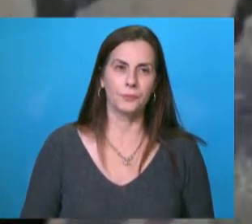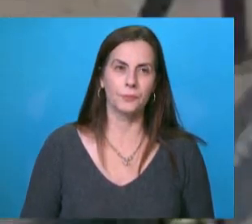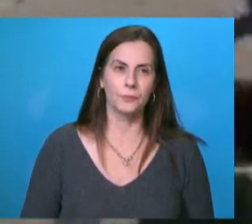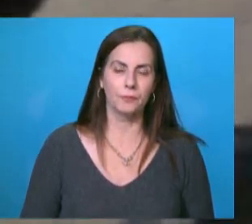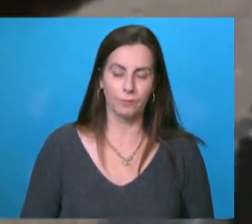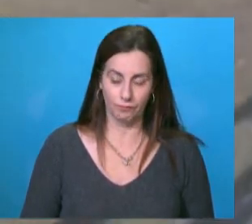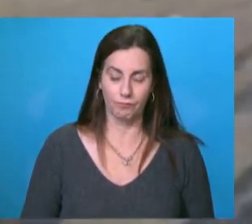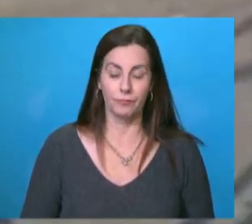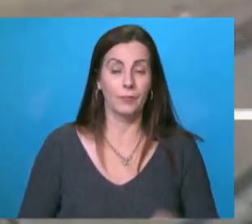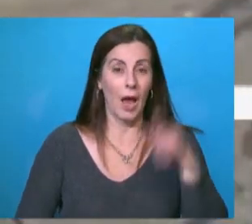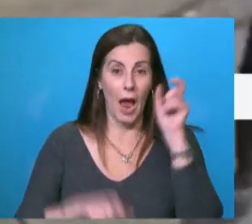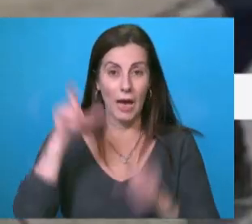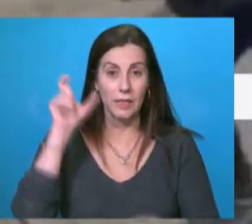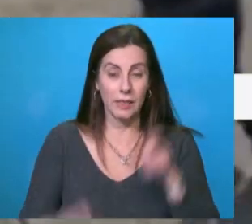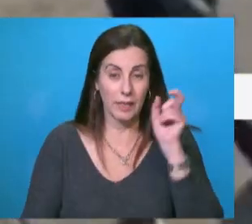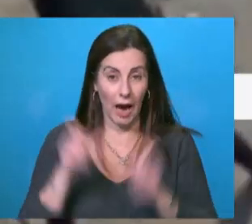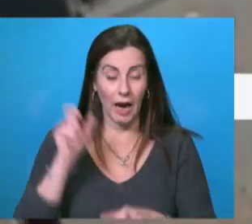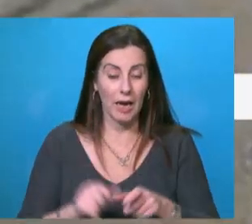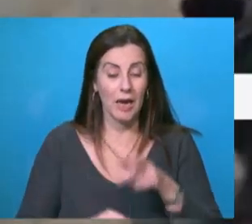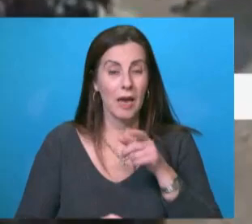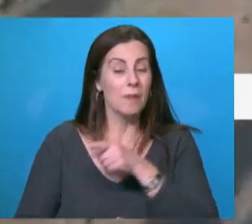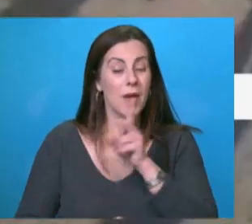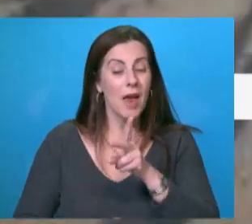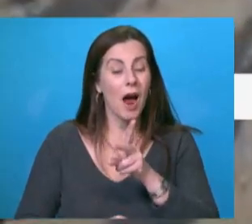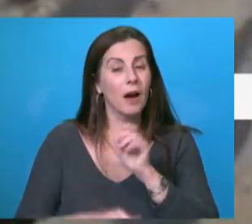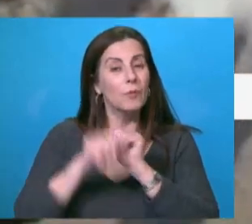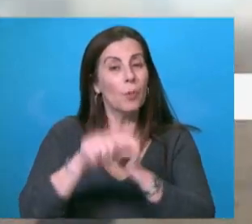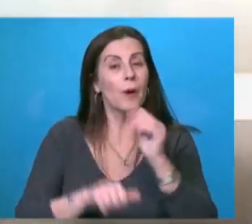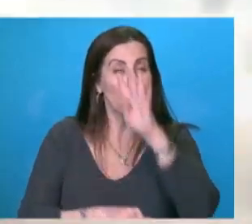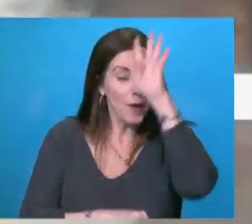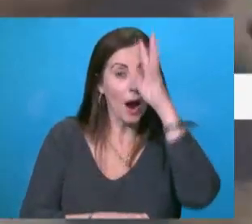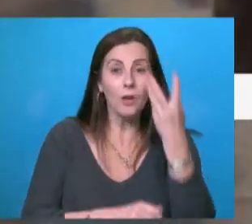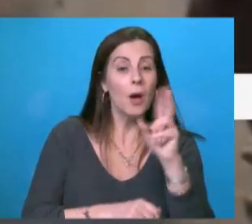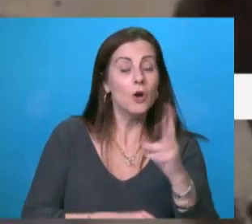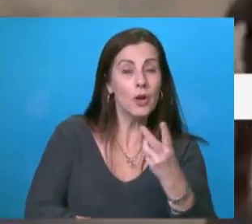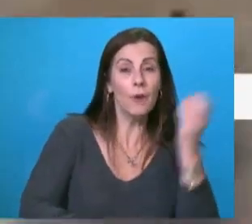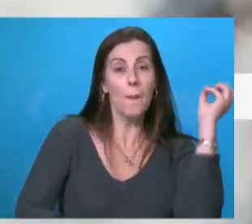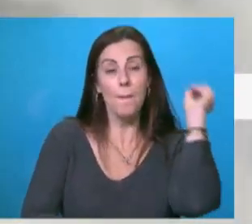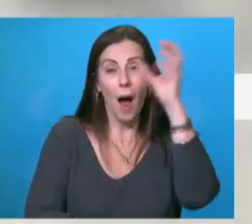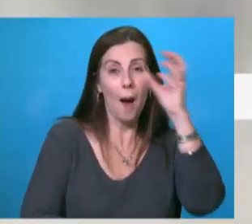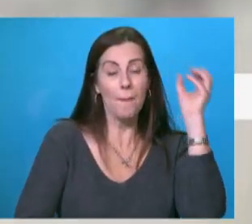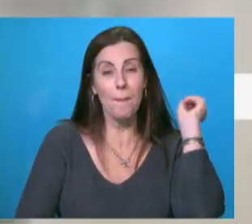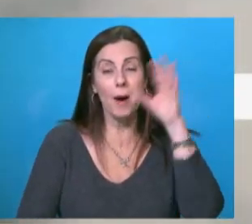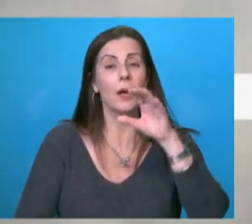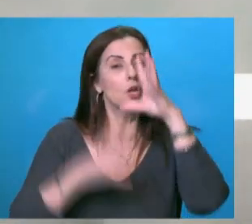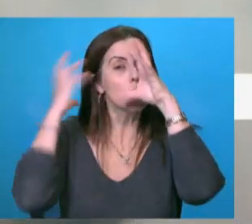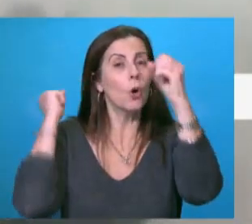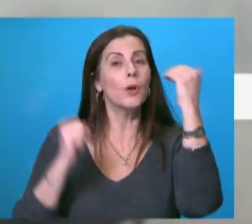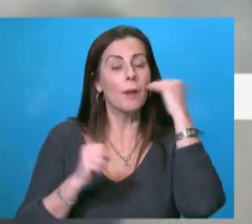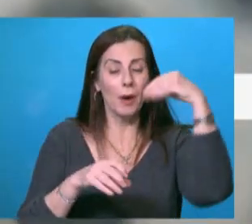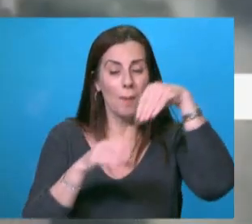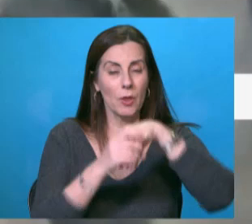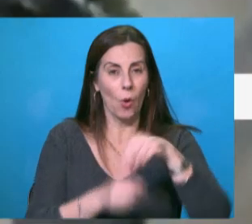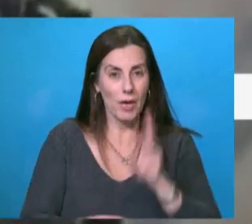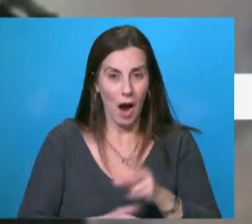אזרחים עיראקים תומכי המיליציות הפרו-איראניות תקפו באבנים זה היום השני ברצף את שגרירות ארצות הברית בבירה בגדד.